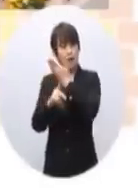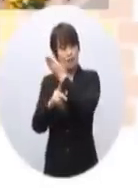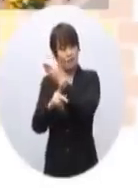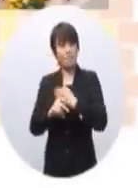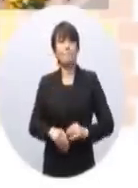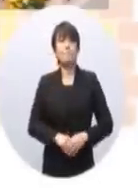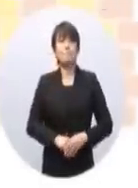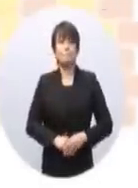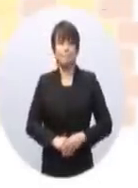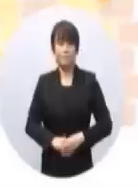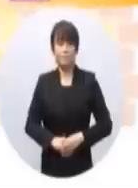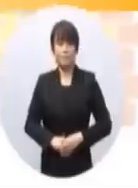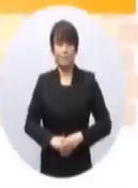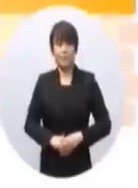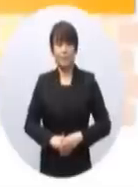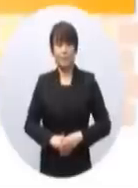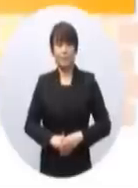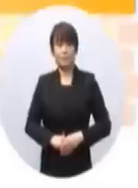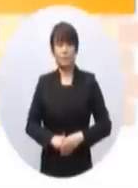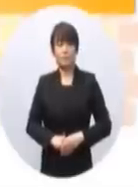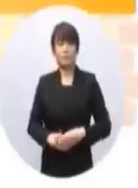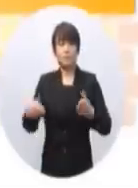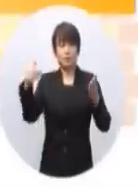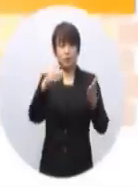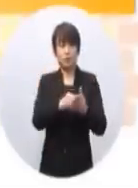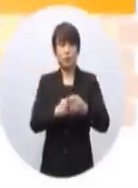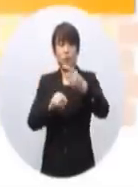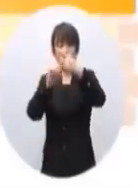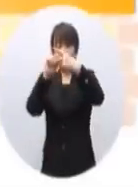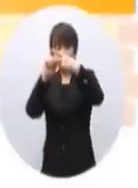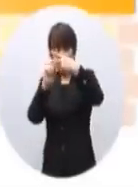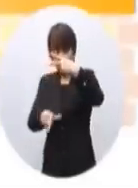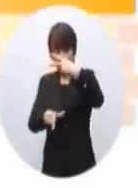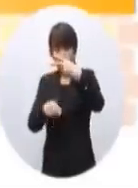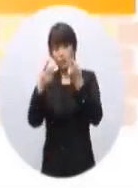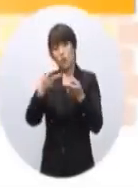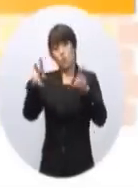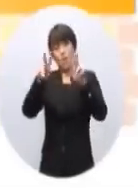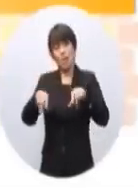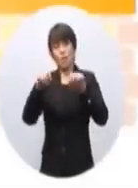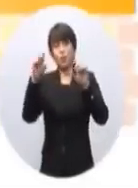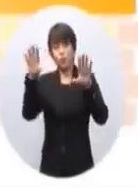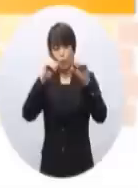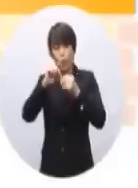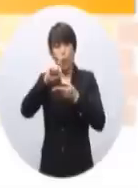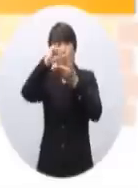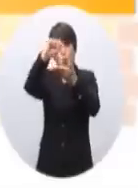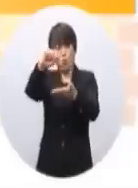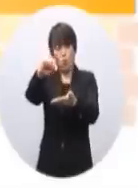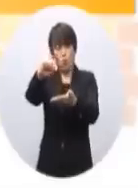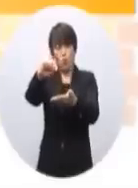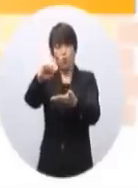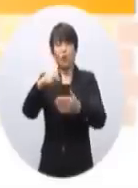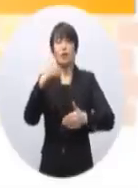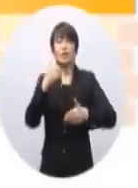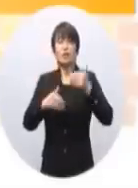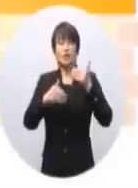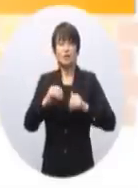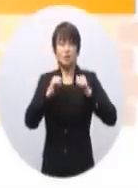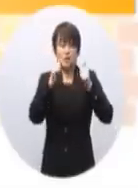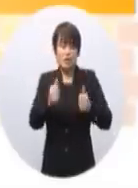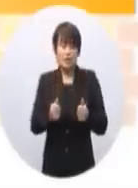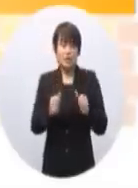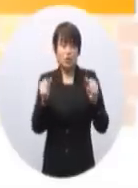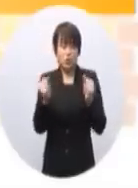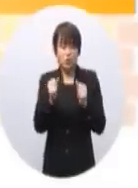。 以上、2月の茅ヶ崎のイベント情報でした。 楽しい茅ヶ崎の冬